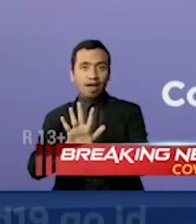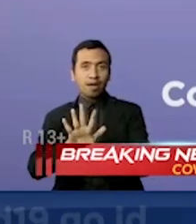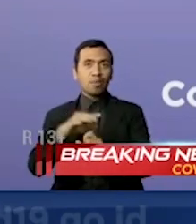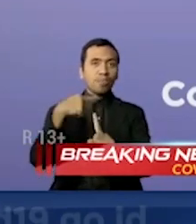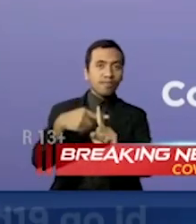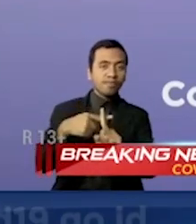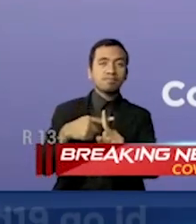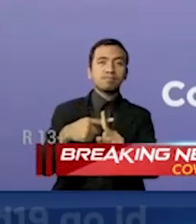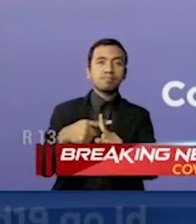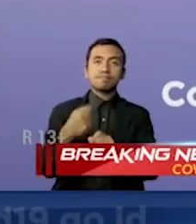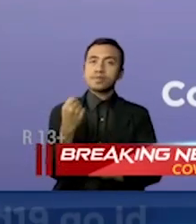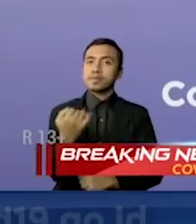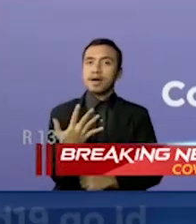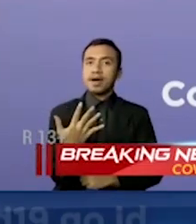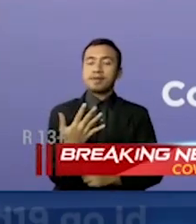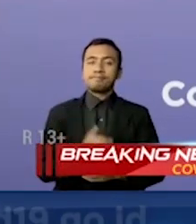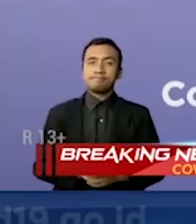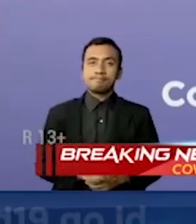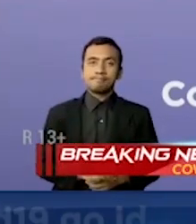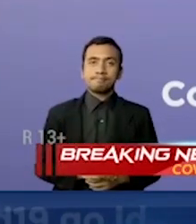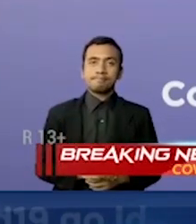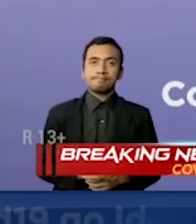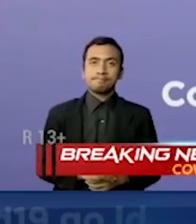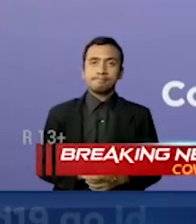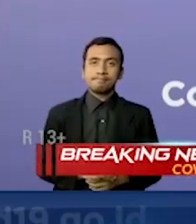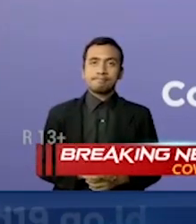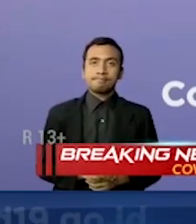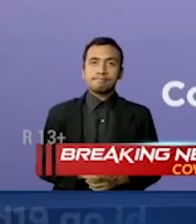positif Hai sebanyak